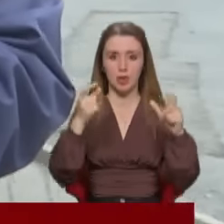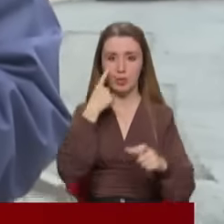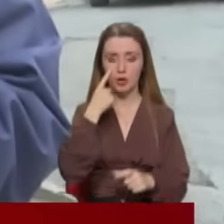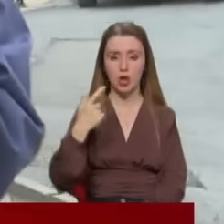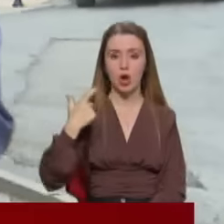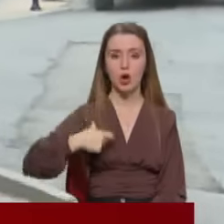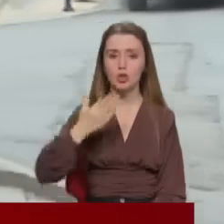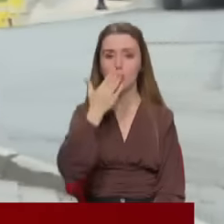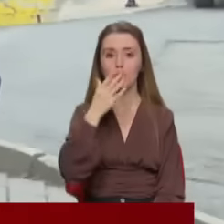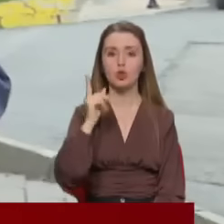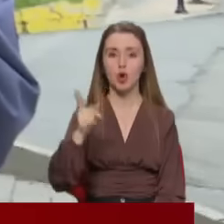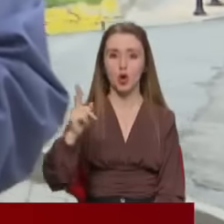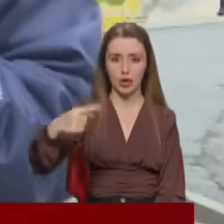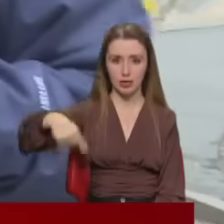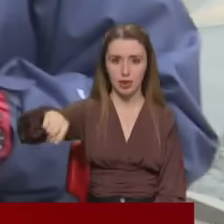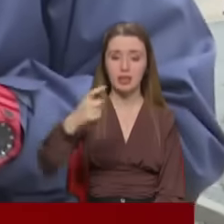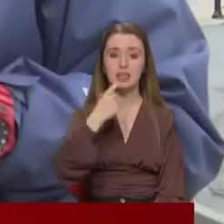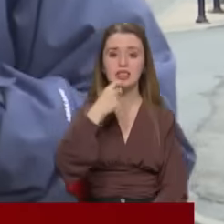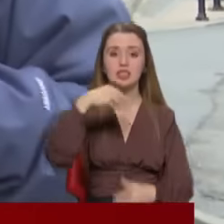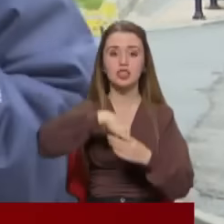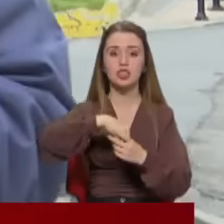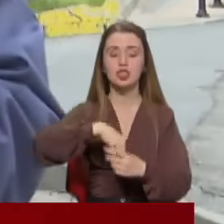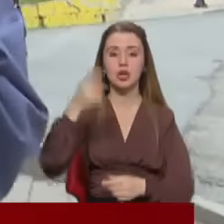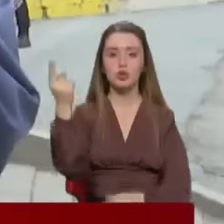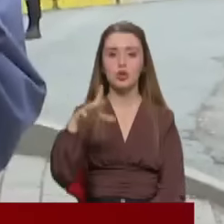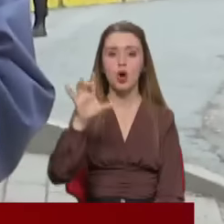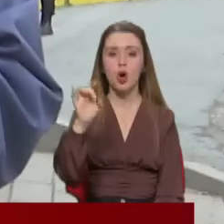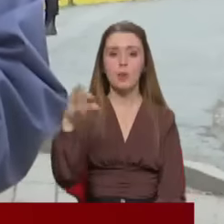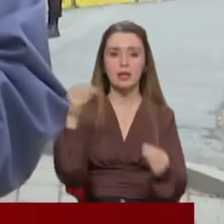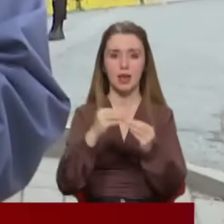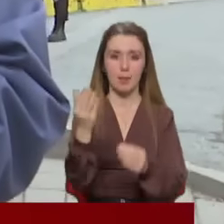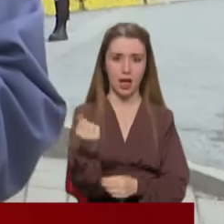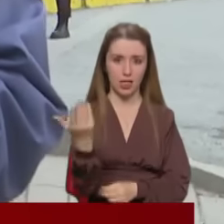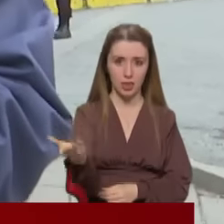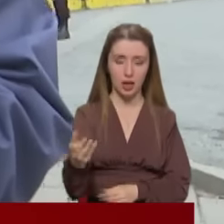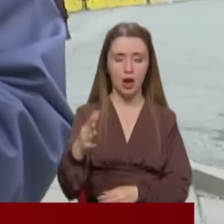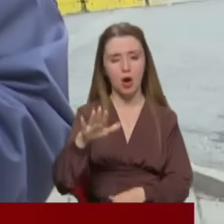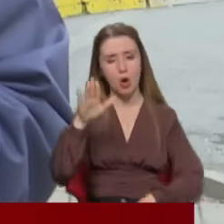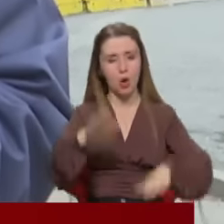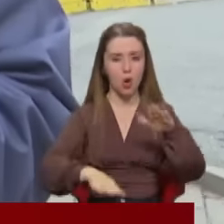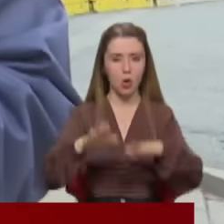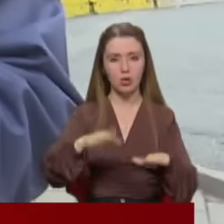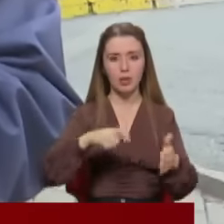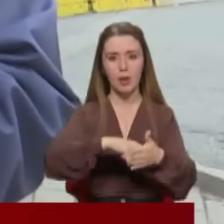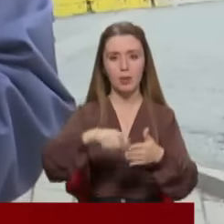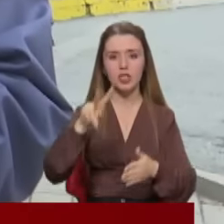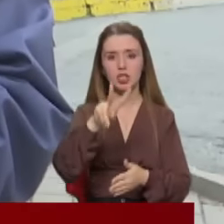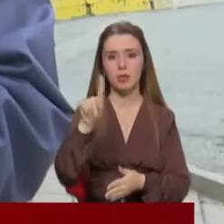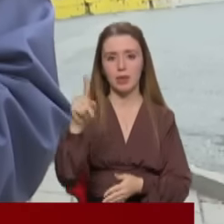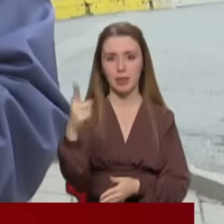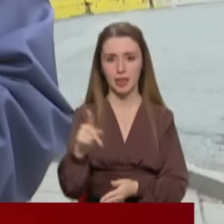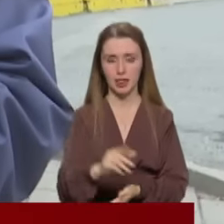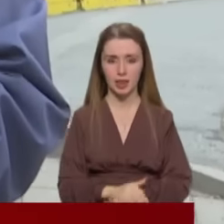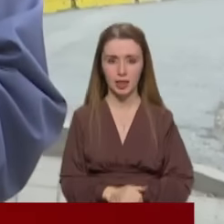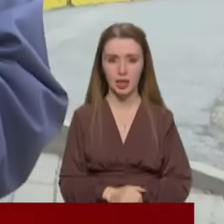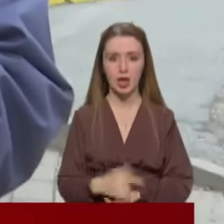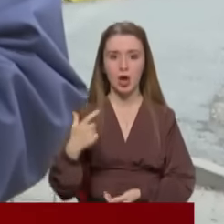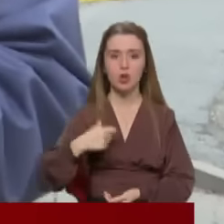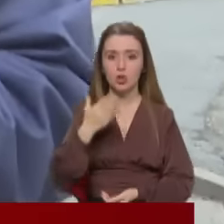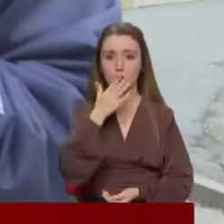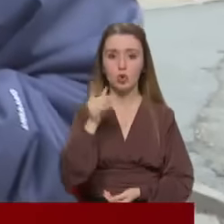özel okulun öğretmenleri de yıl içinde %15 zam aldı ve ortalama maaşları da 21 bin lira. Özel